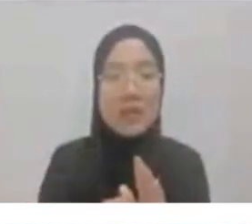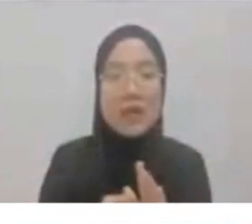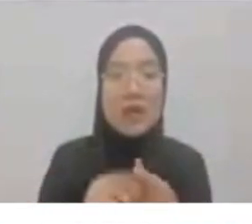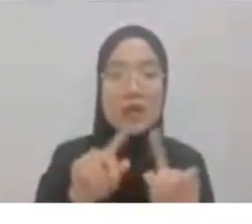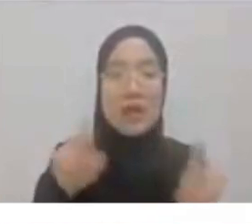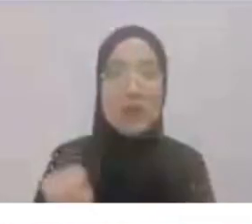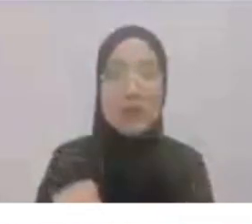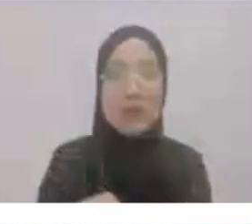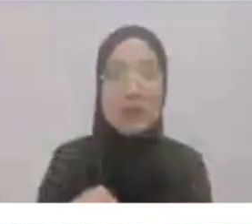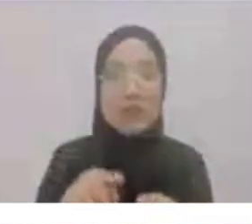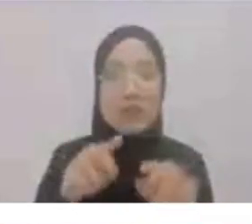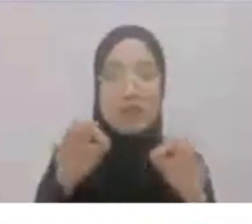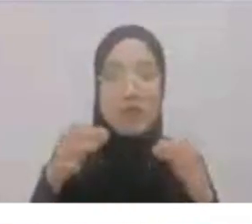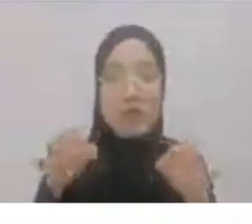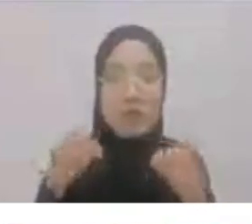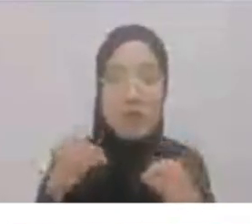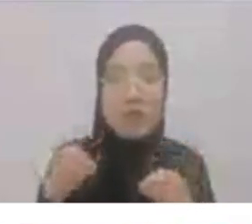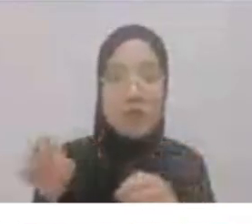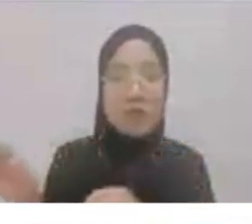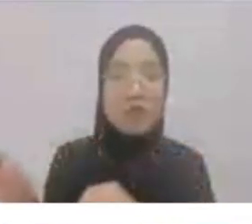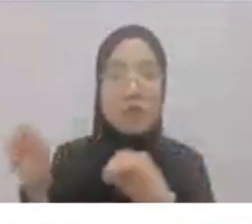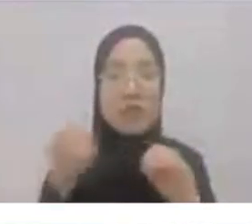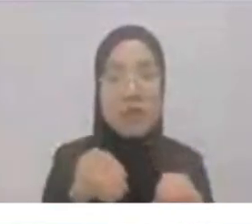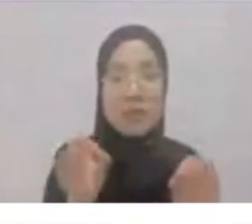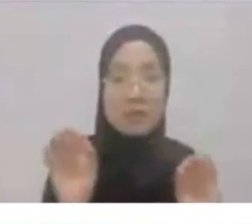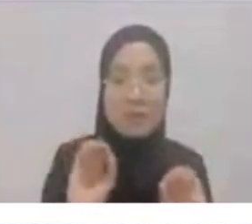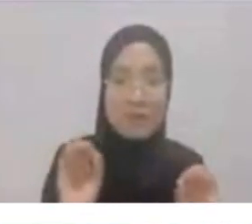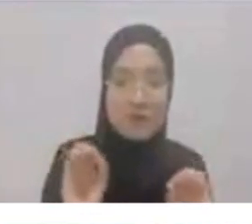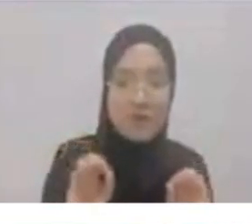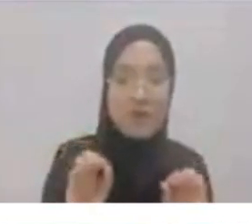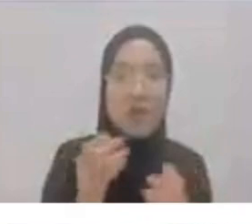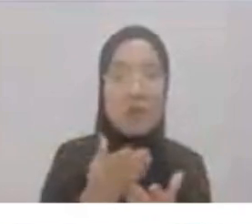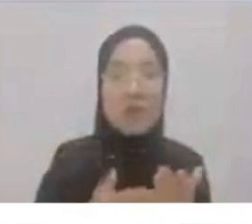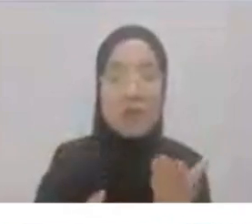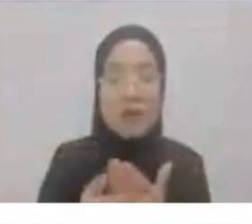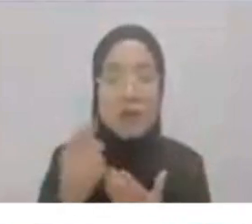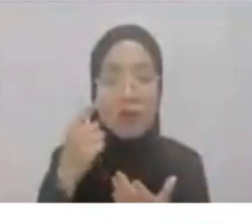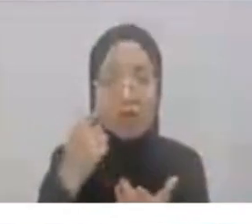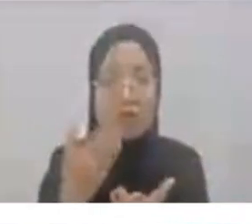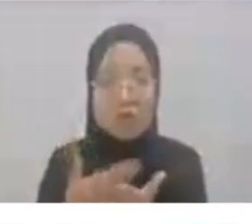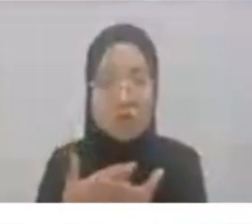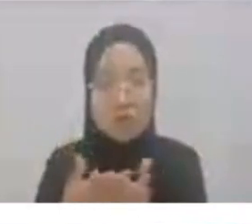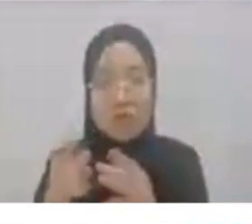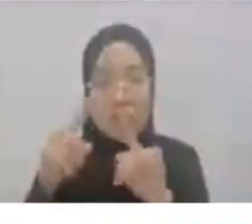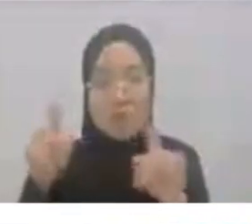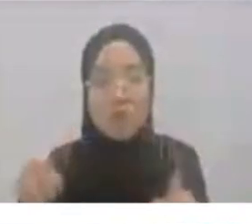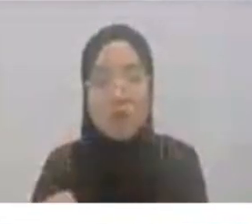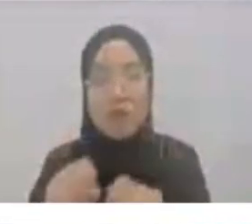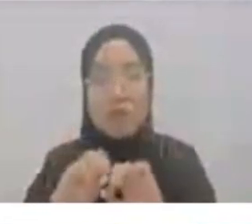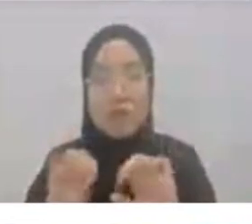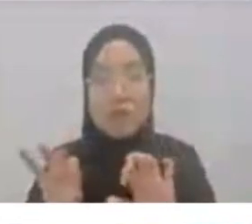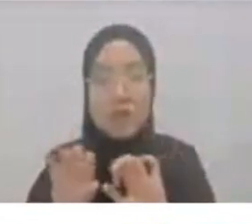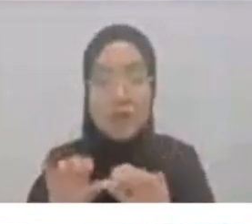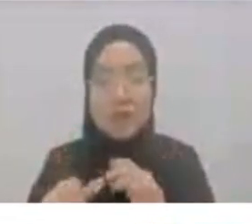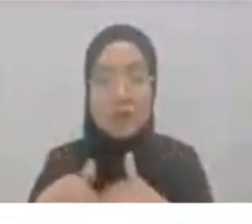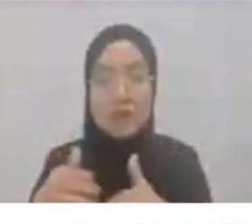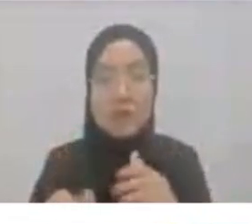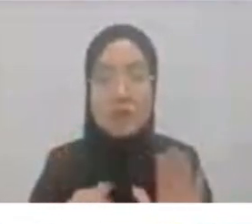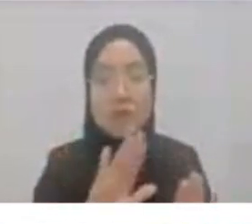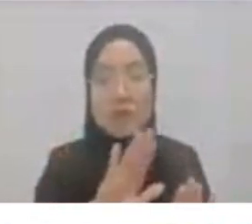pemilih pindahan sehubungan dengan dalil tersebut juga melampirkan bukti berupa surat pernyataan yang masing-masing at nama warning